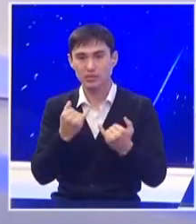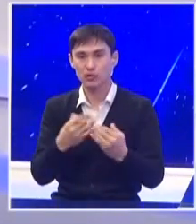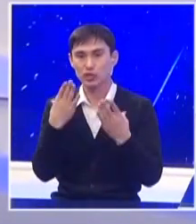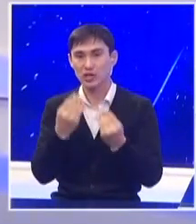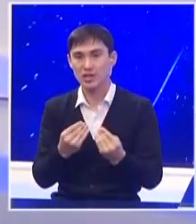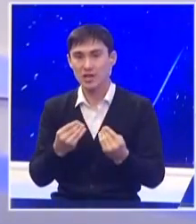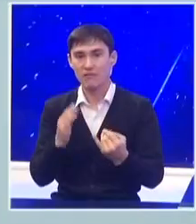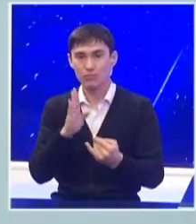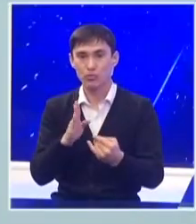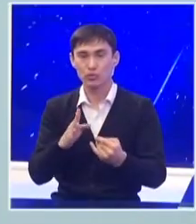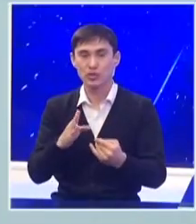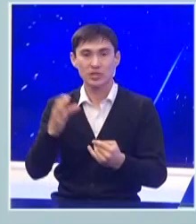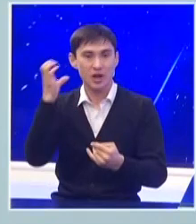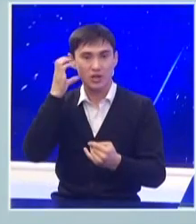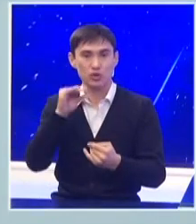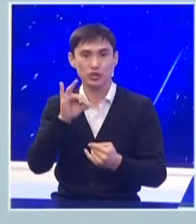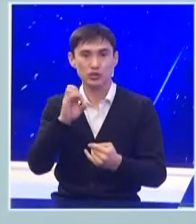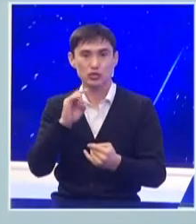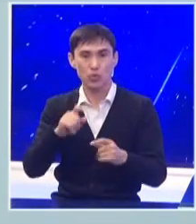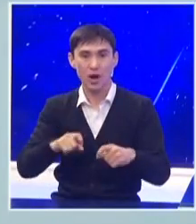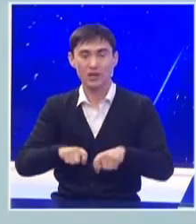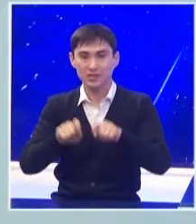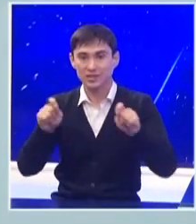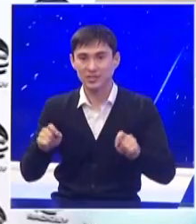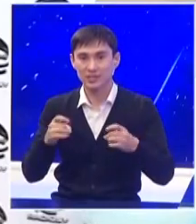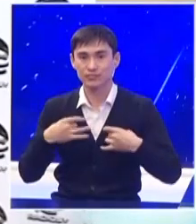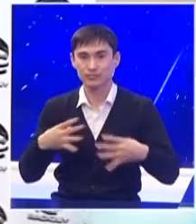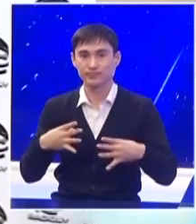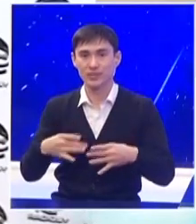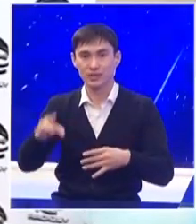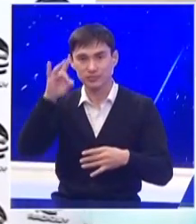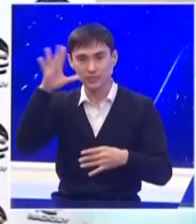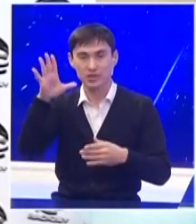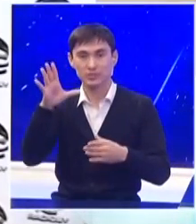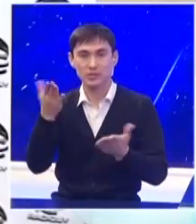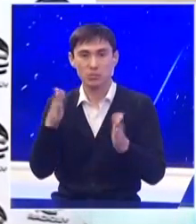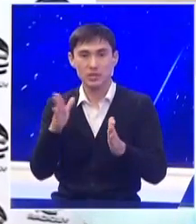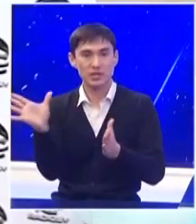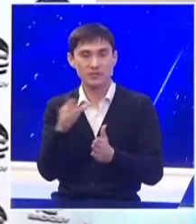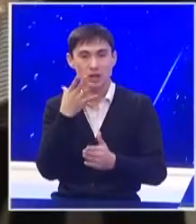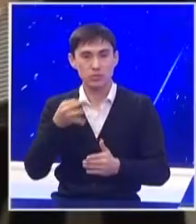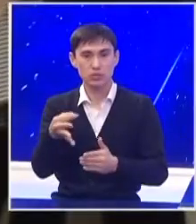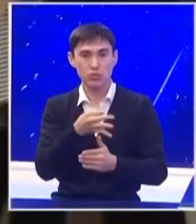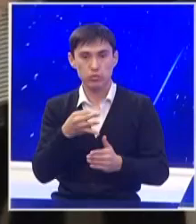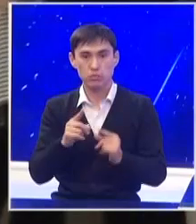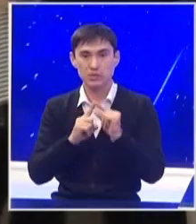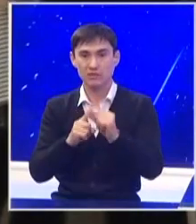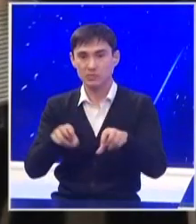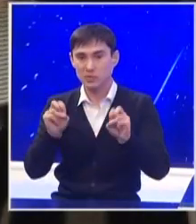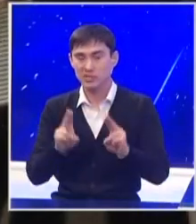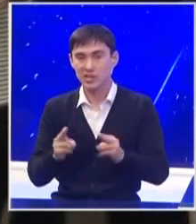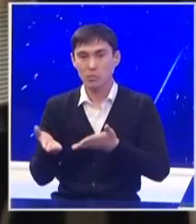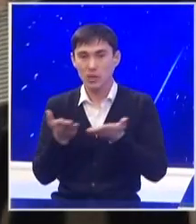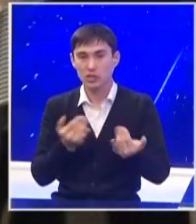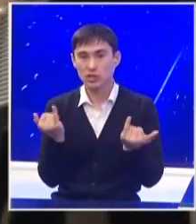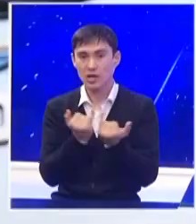дня в эфир выходит радио ЖТСУ. Торжественное открытие радиостанции стало весьма знаковым событием для всей Алматинской области. По словам